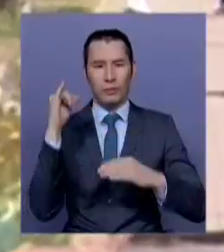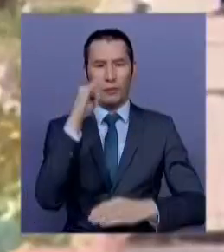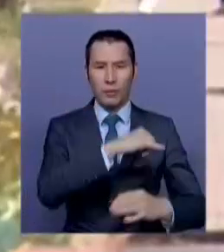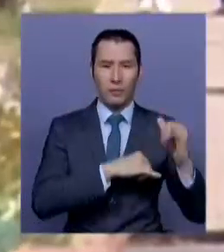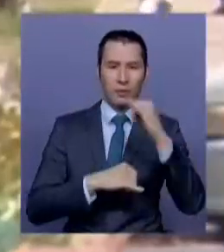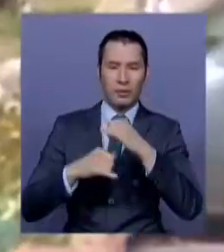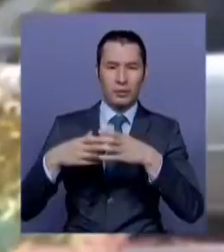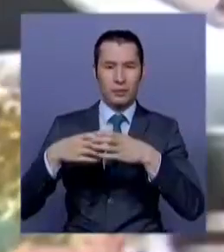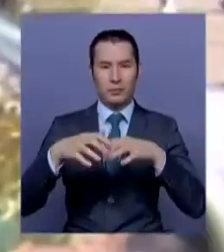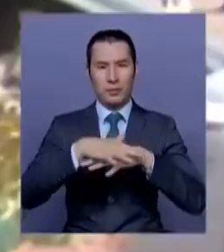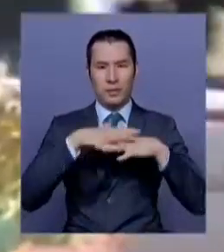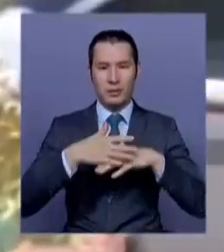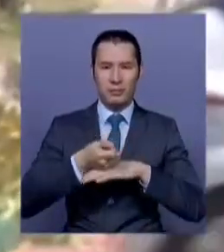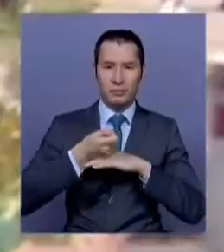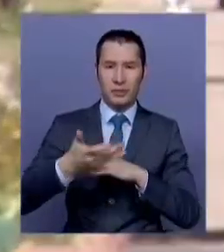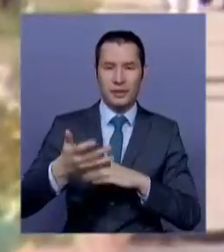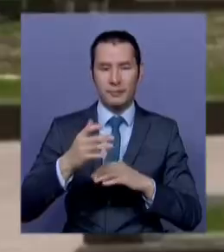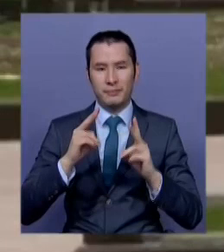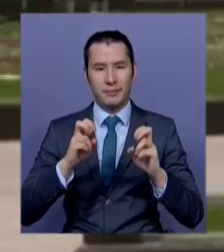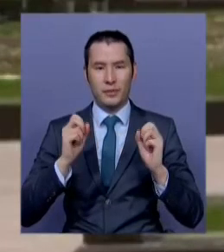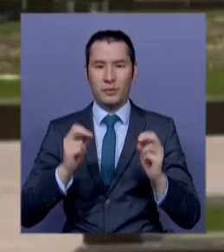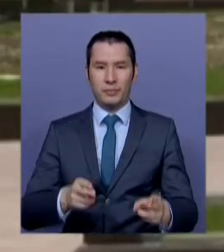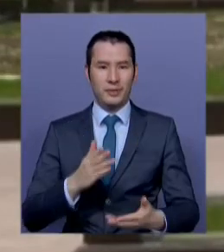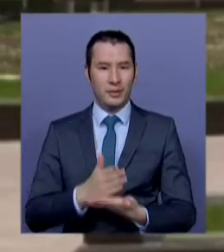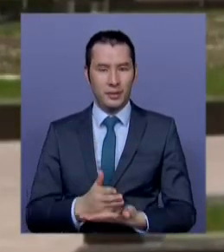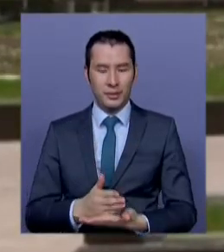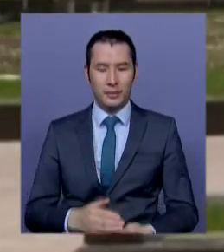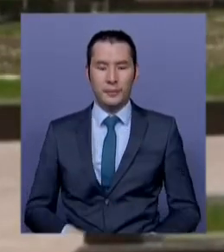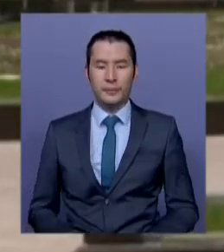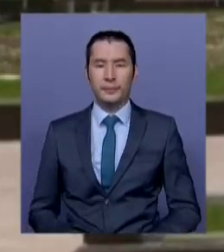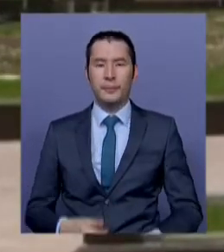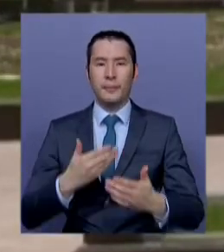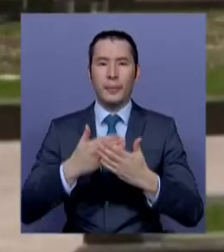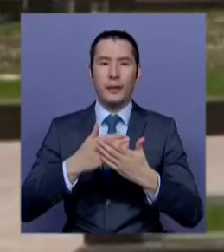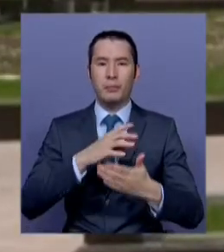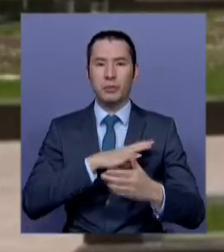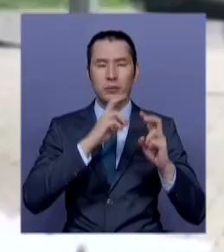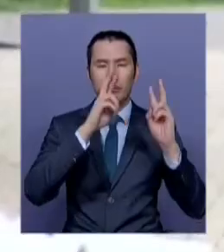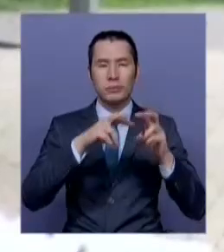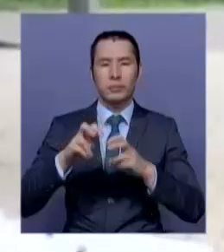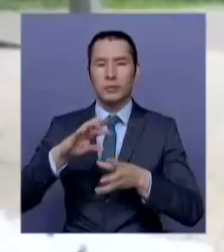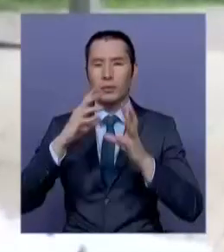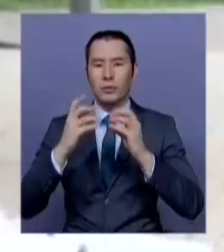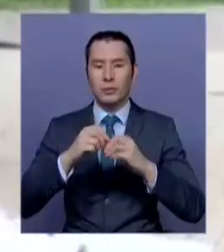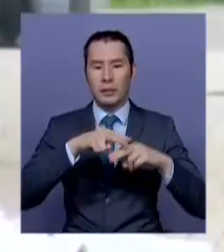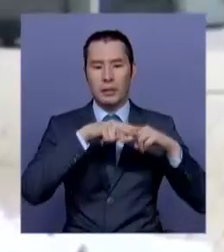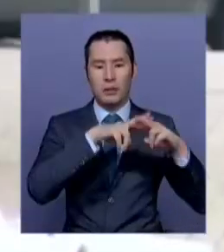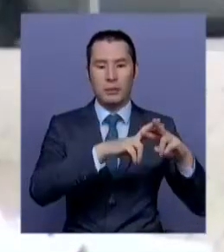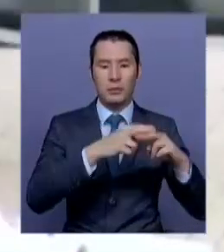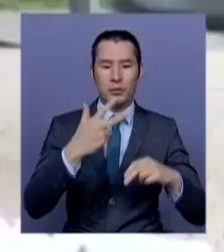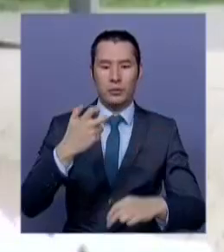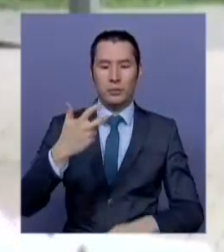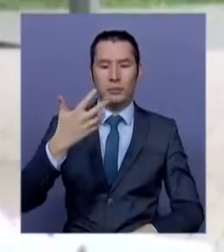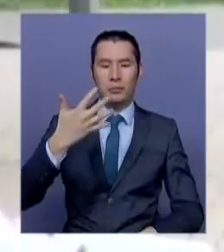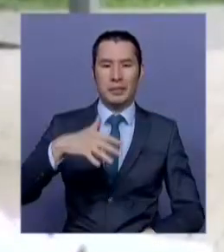көрсету орындарында санитарлық талапты елемей жатқандар тіпті көп дейді. Мәселен, мониторинг тобы елордада 353 нысанды